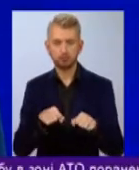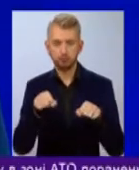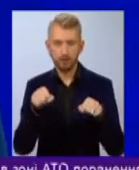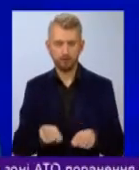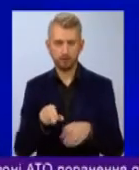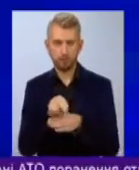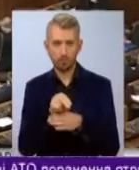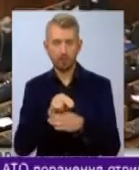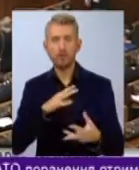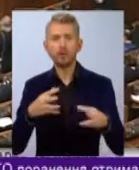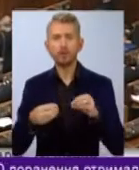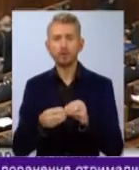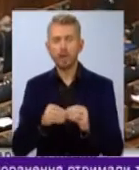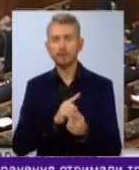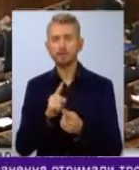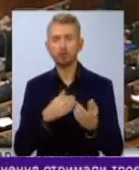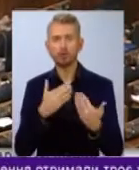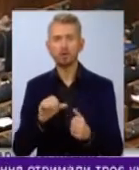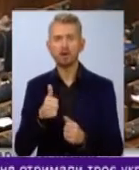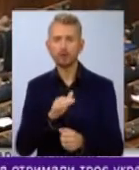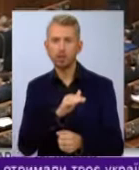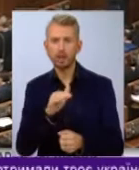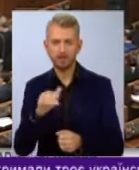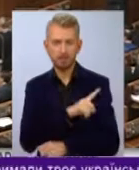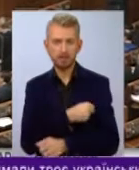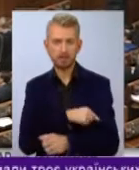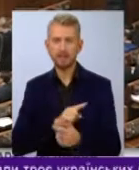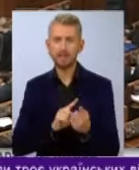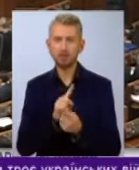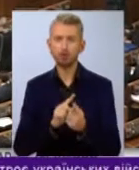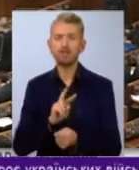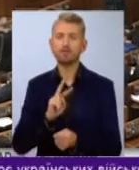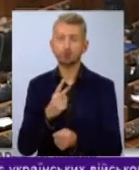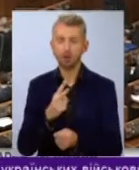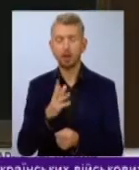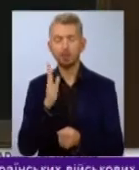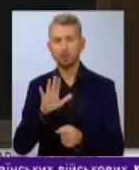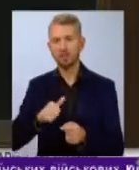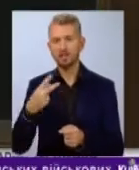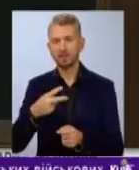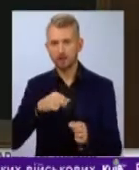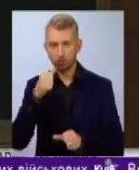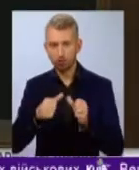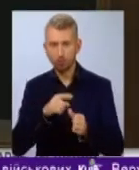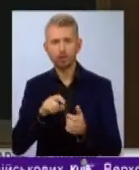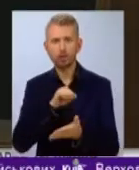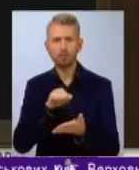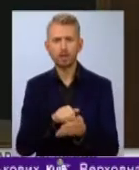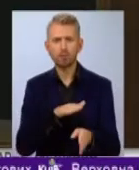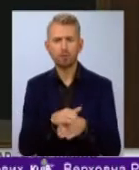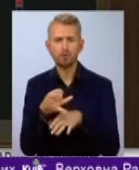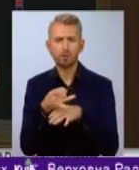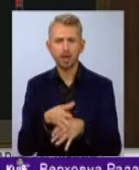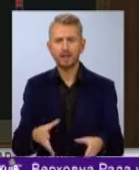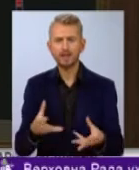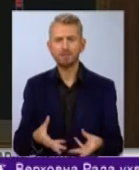результаті зміни торкнуться тільки первинної ланки медицини. Змінювати вторинну будуть після 2020 року. З документа повністю прибрали